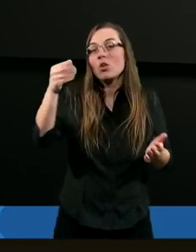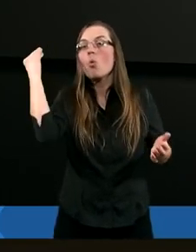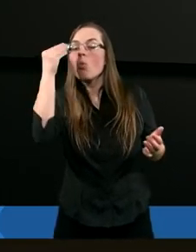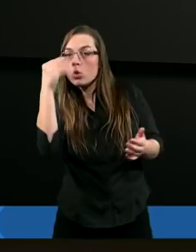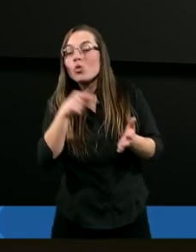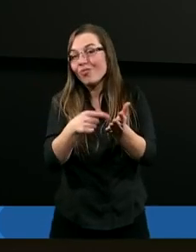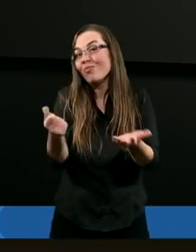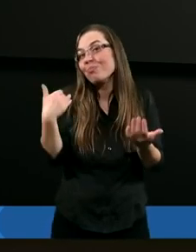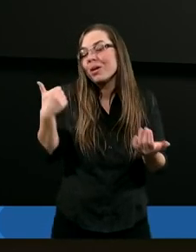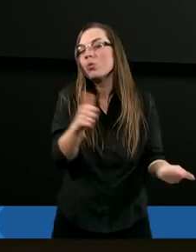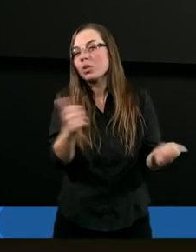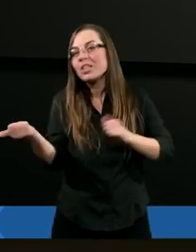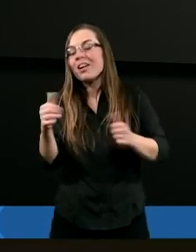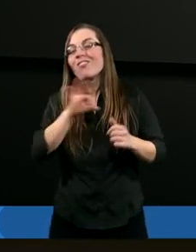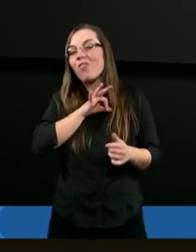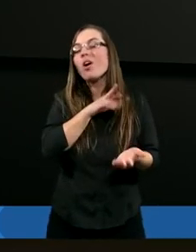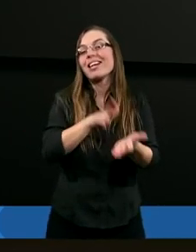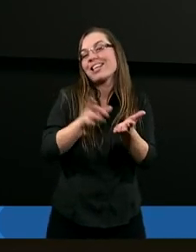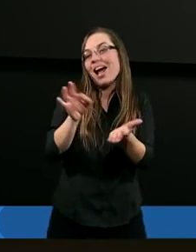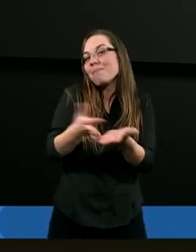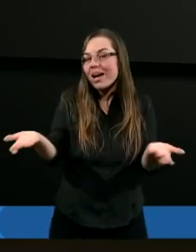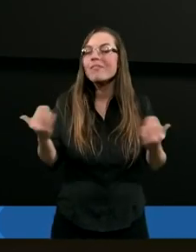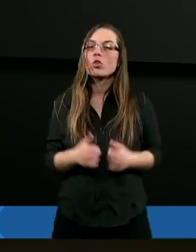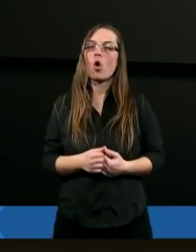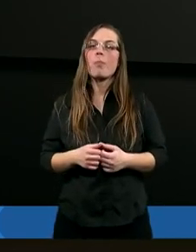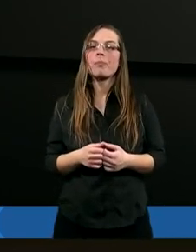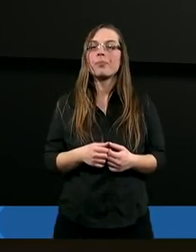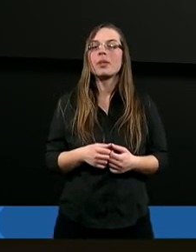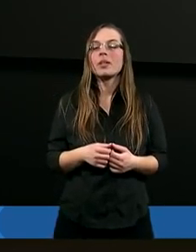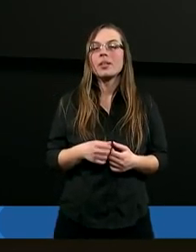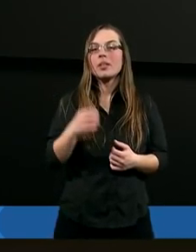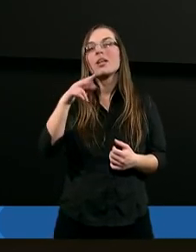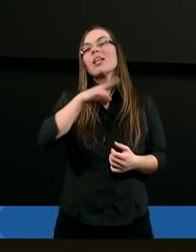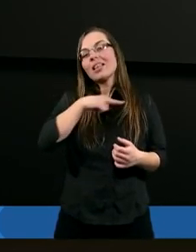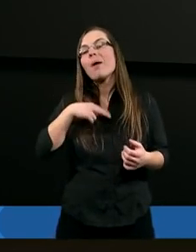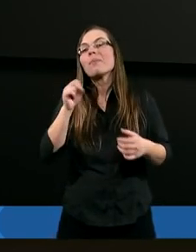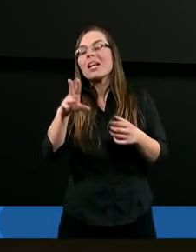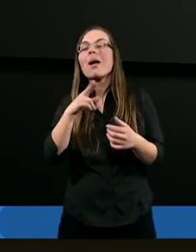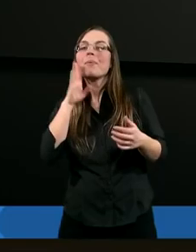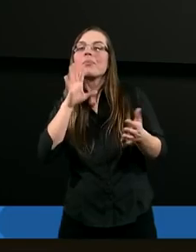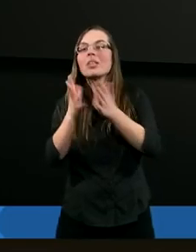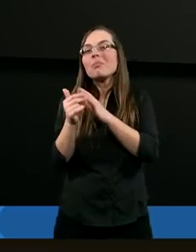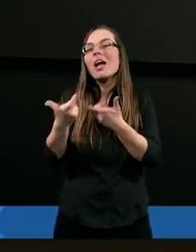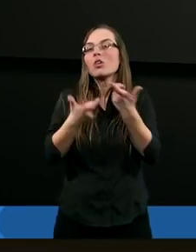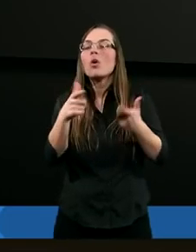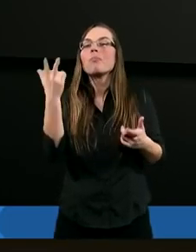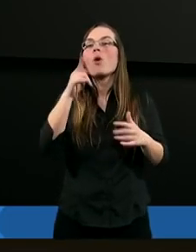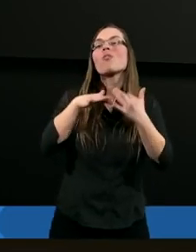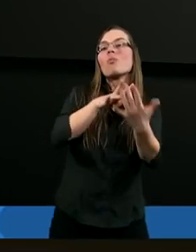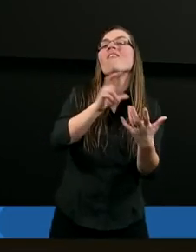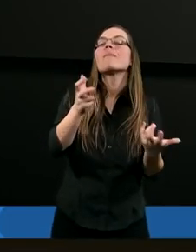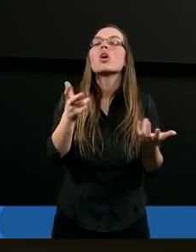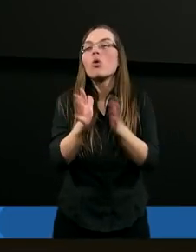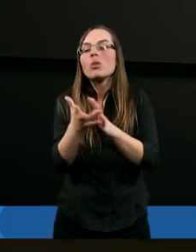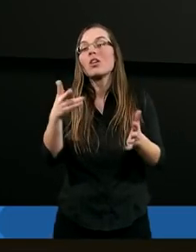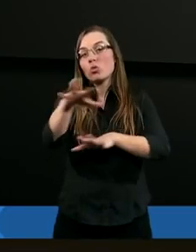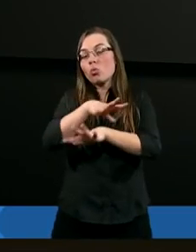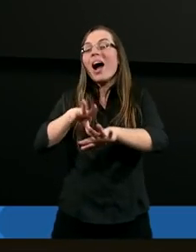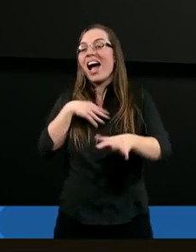uczniów. Uczniów swoich na pewno. Jan się tak bardzo zmienił. To pod wpływem czego?